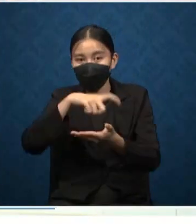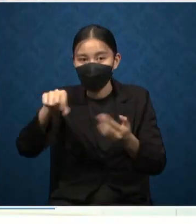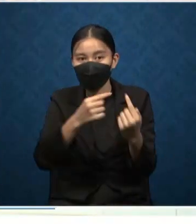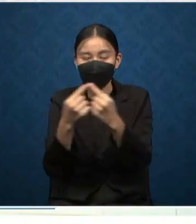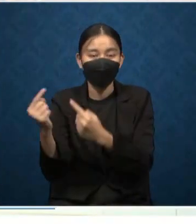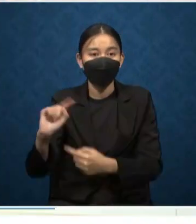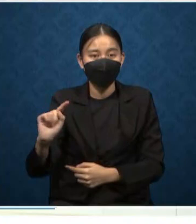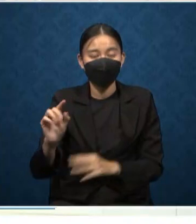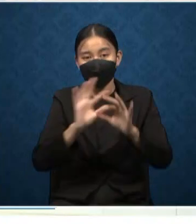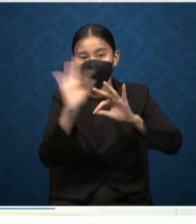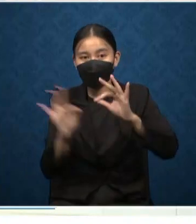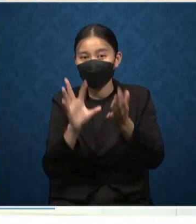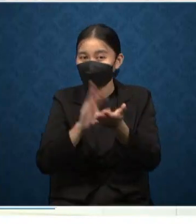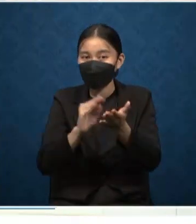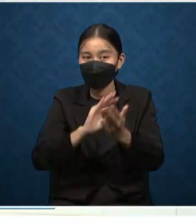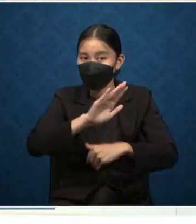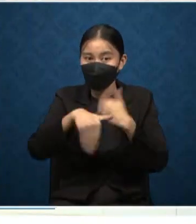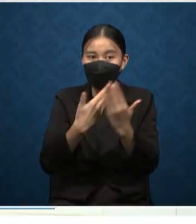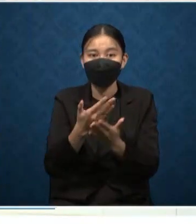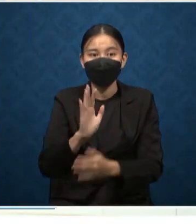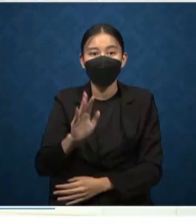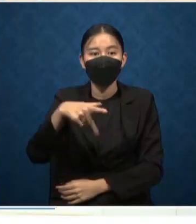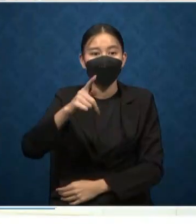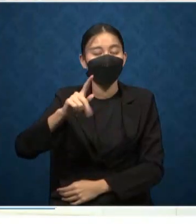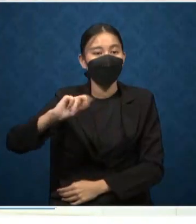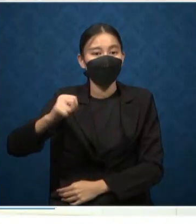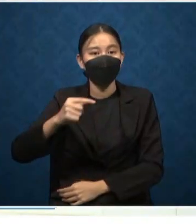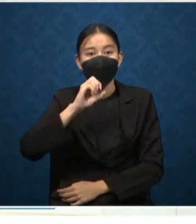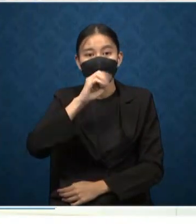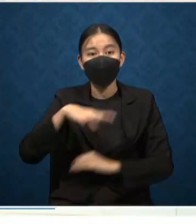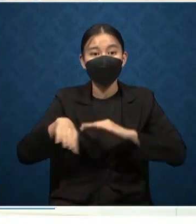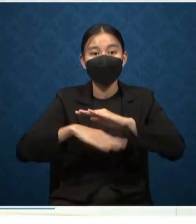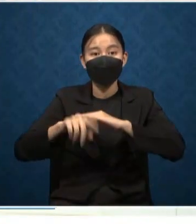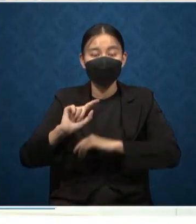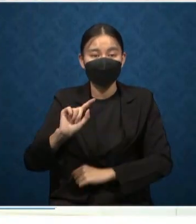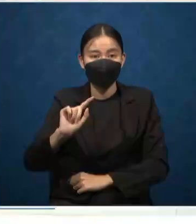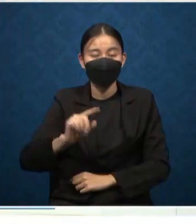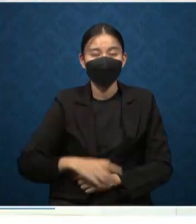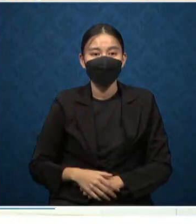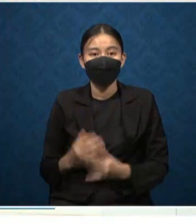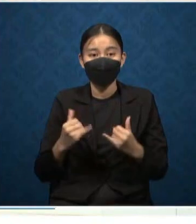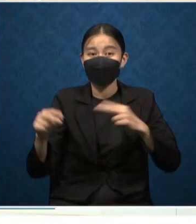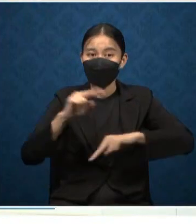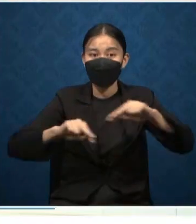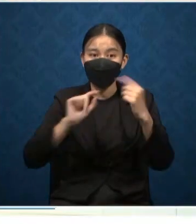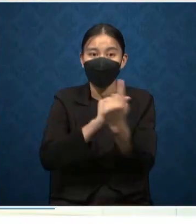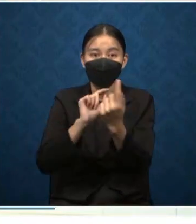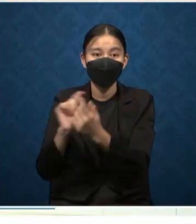ข้อมูลทุกกมธนการเงินของประปงอนะครับ ก็ขวนิยาตจากเรียเบ้ต้นนะครับวันนี้เราตรวสบพบว่